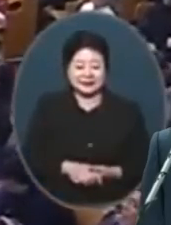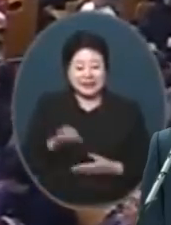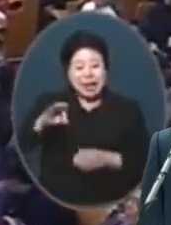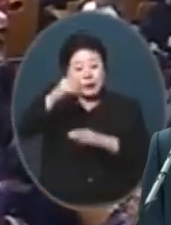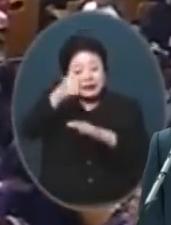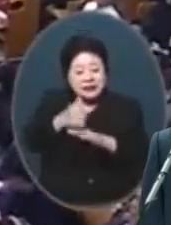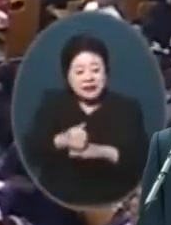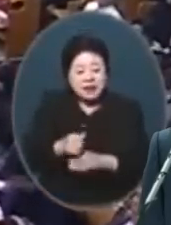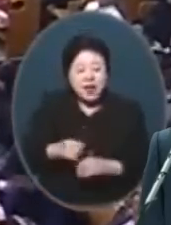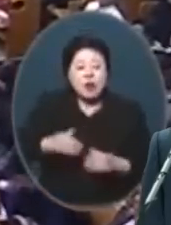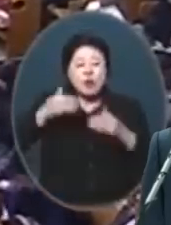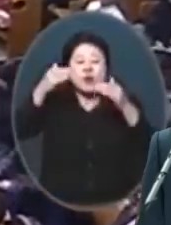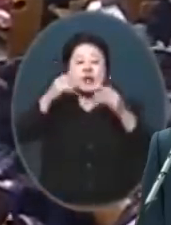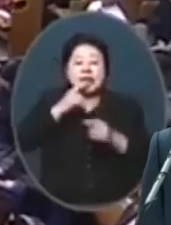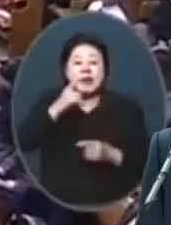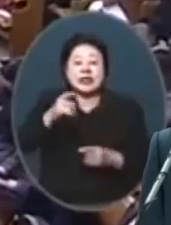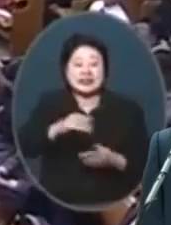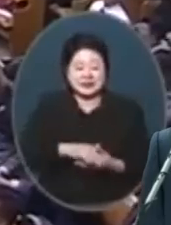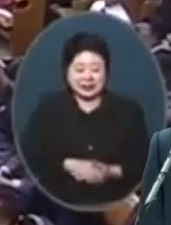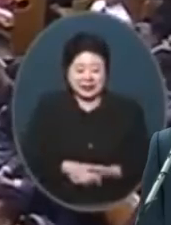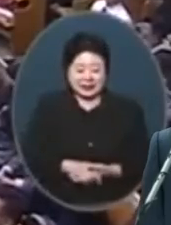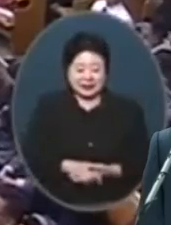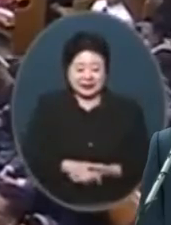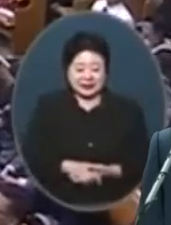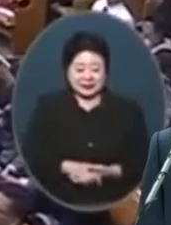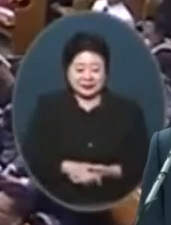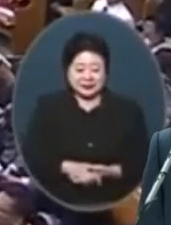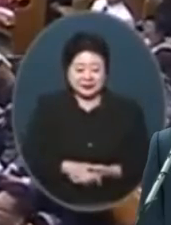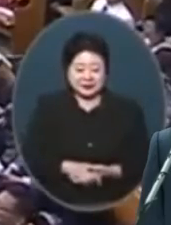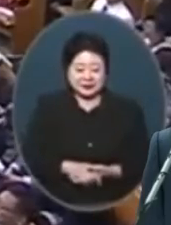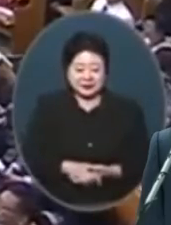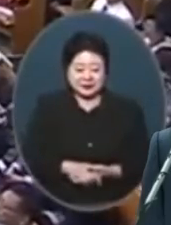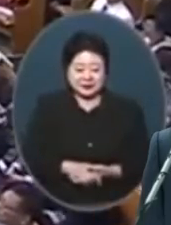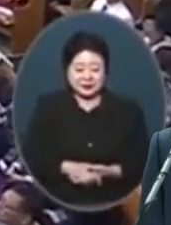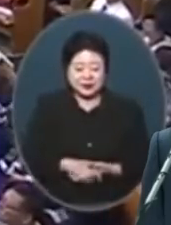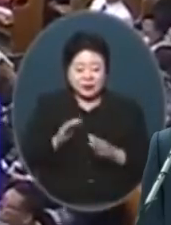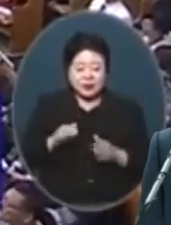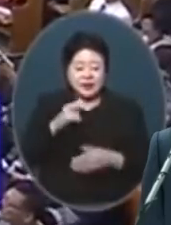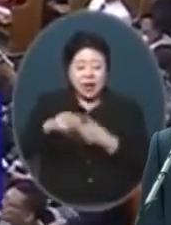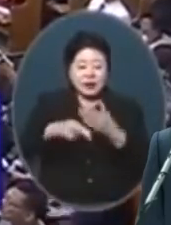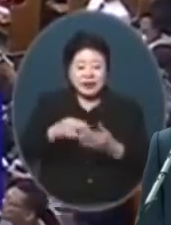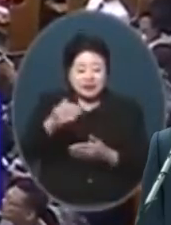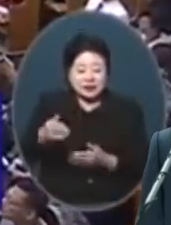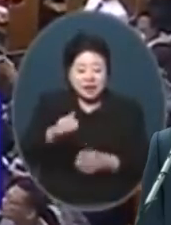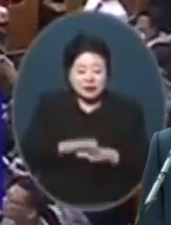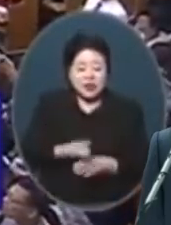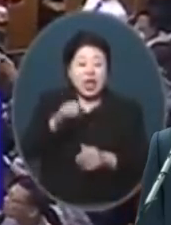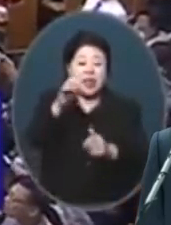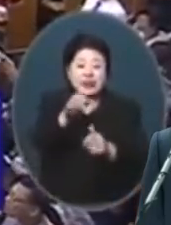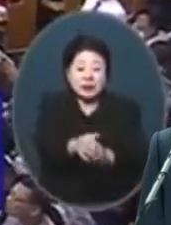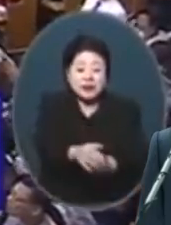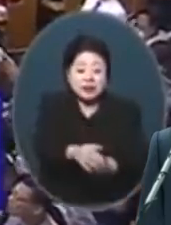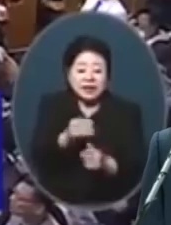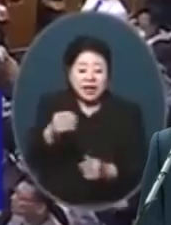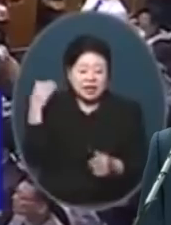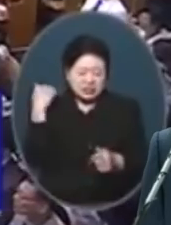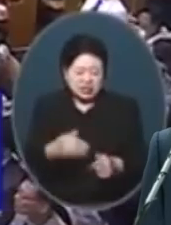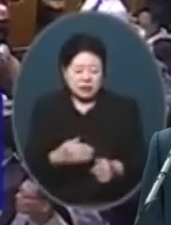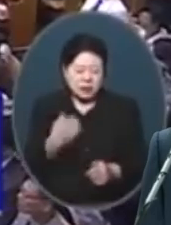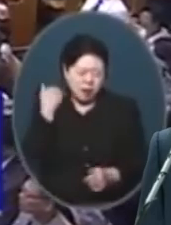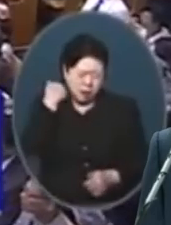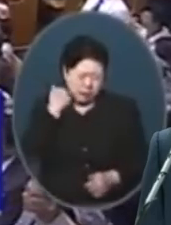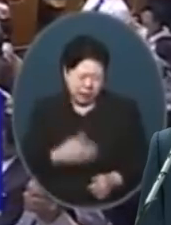다윗이 골리앗 보고 한 말이 있습니다. 오늘 야훼께서 너를 내 손에 넘기시리니 내가 너를 쳐서 내